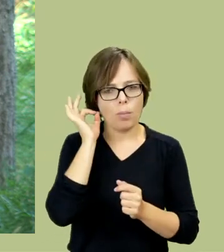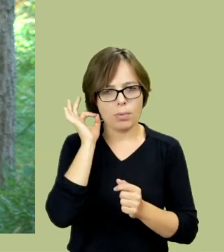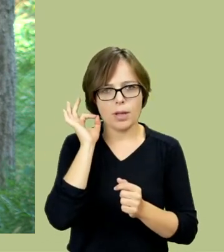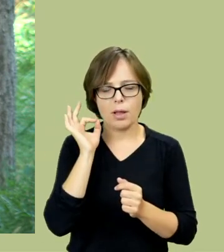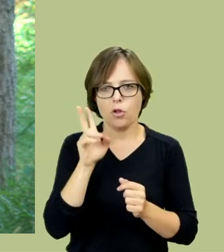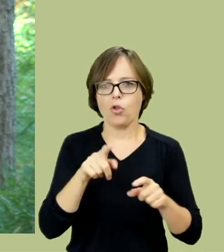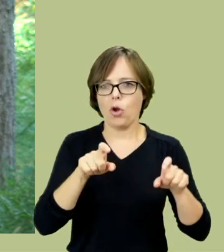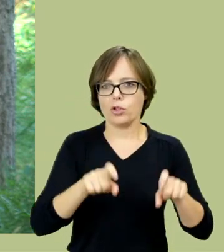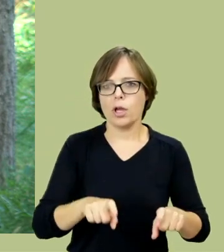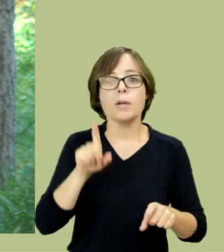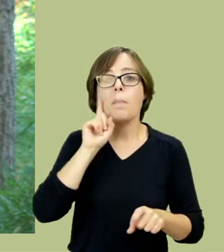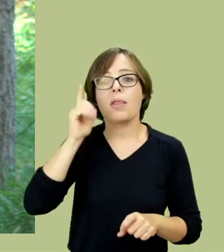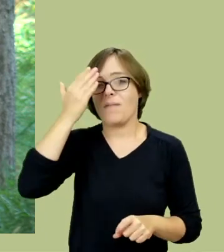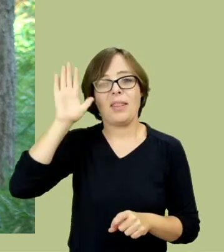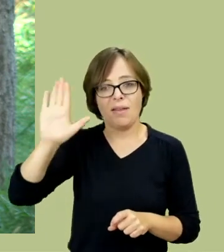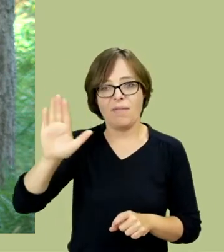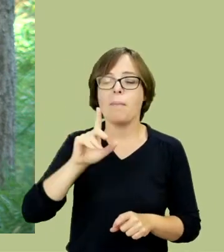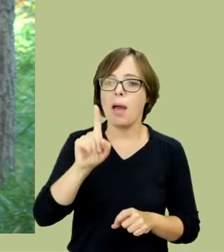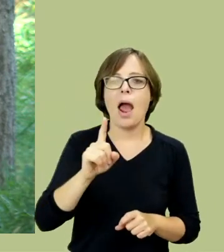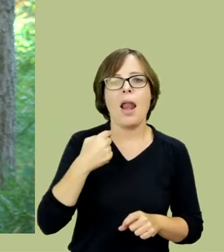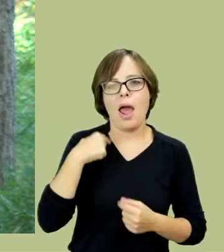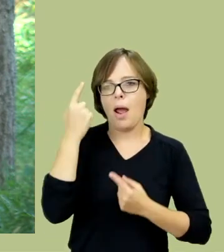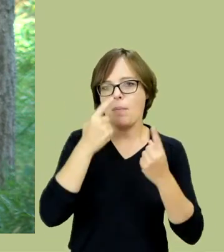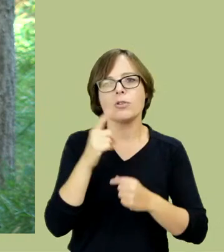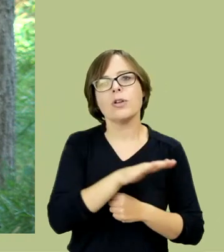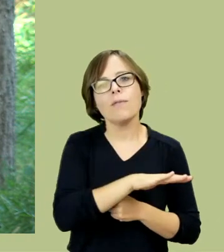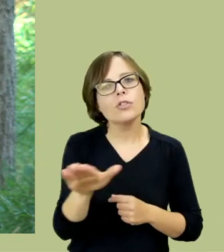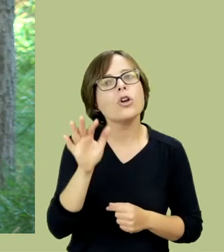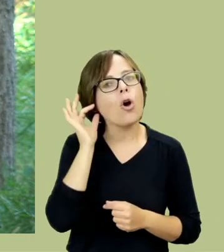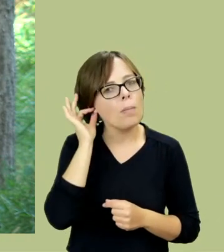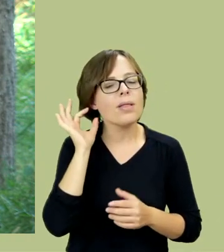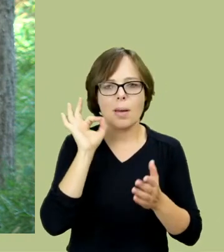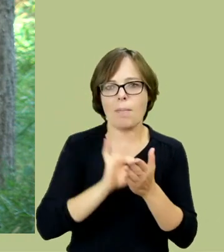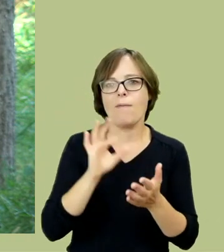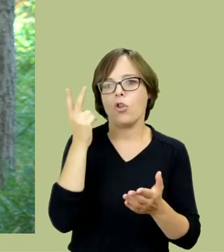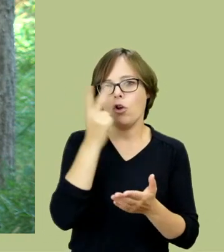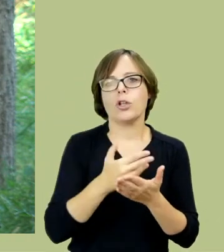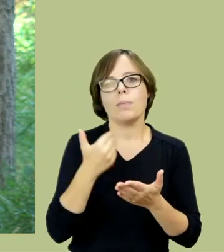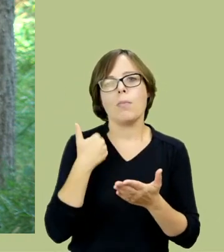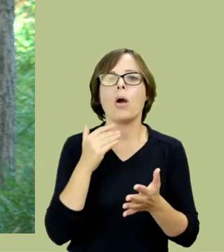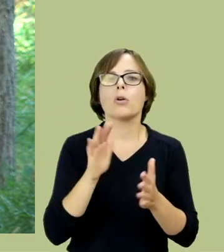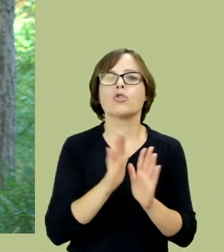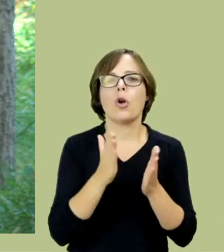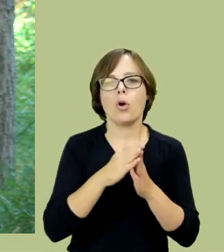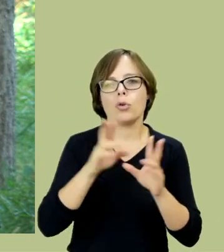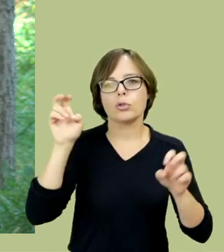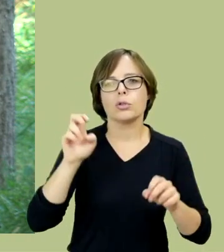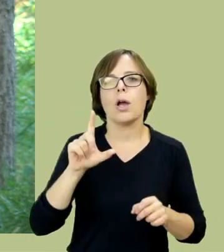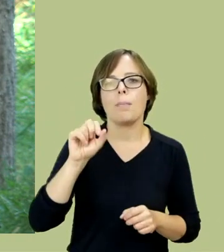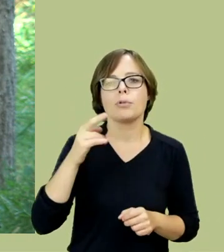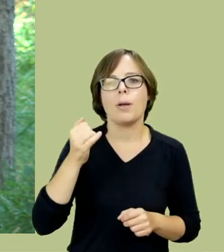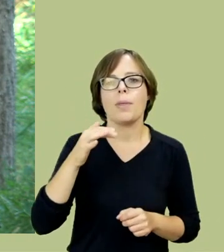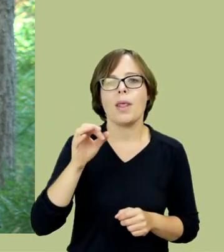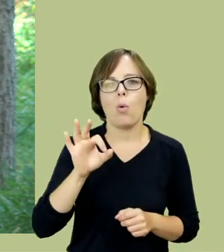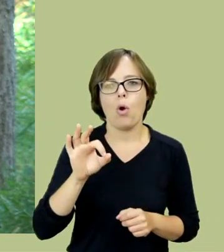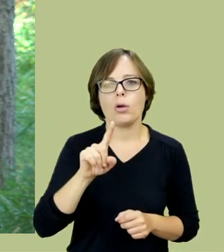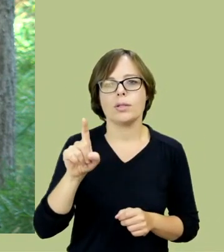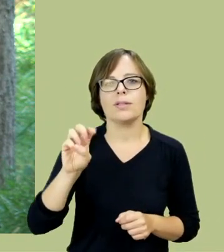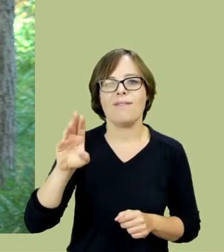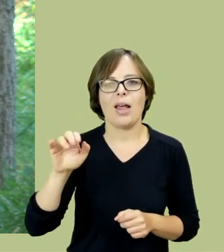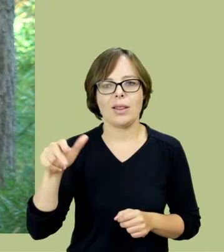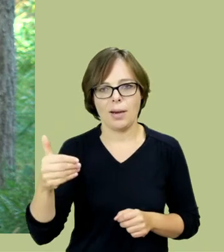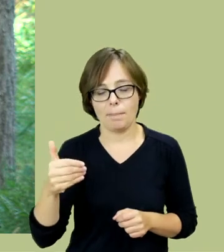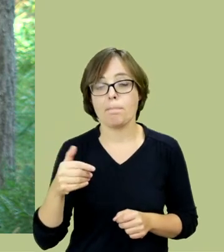panowie to nie wiem, ale przypuszczam, że wszystkie czytałyście Przeminęło z wiatrem. Tam jest pokazana